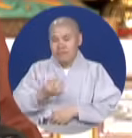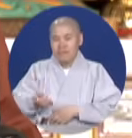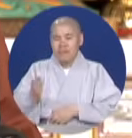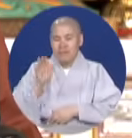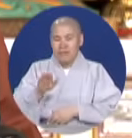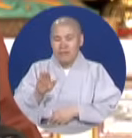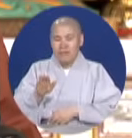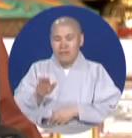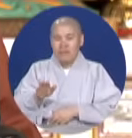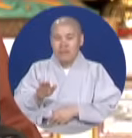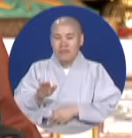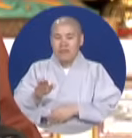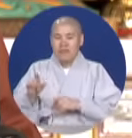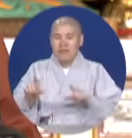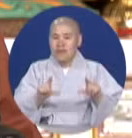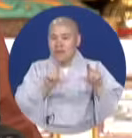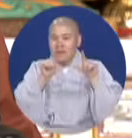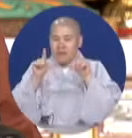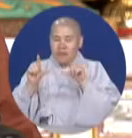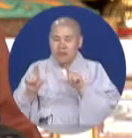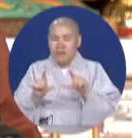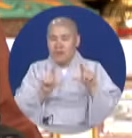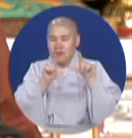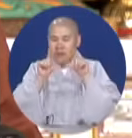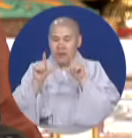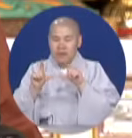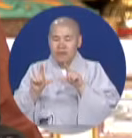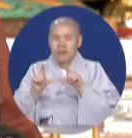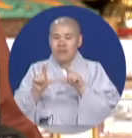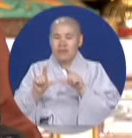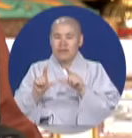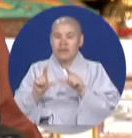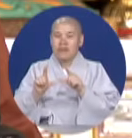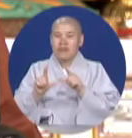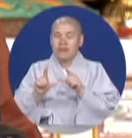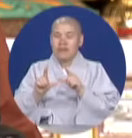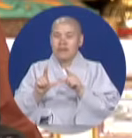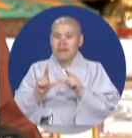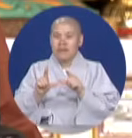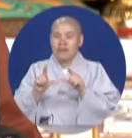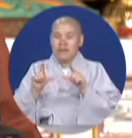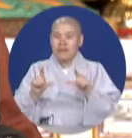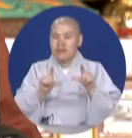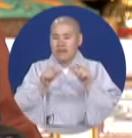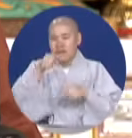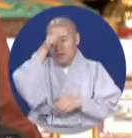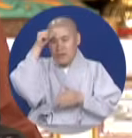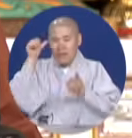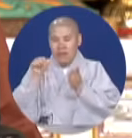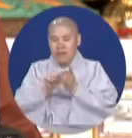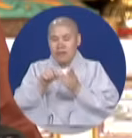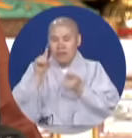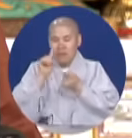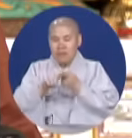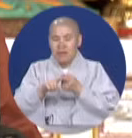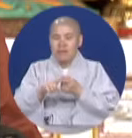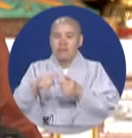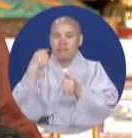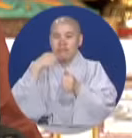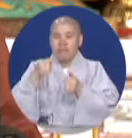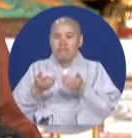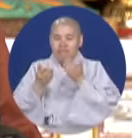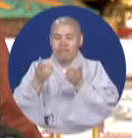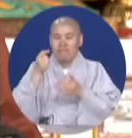그런데 그 삶을 추구하는 인생 자체에 대한 것은 못 가르쳐요.